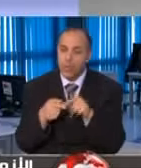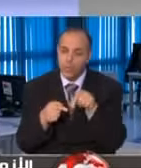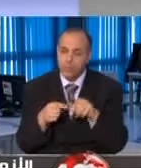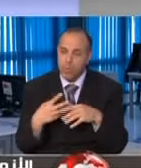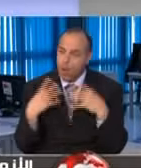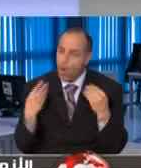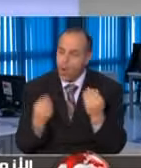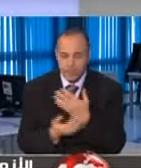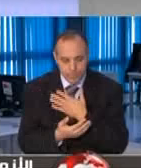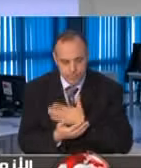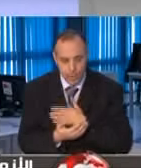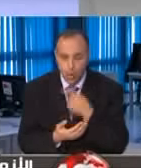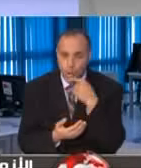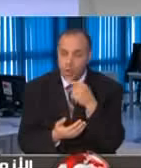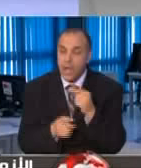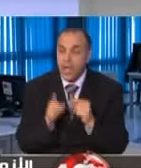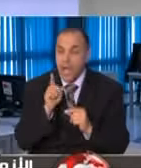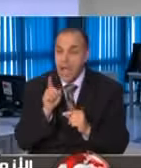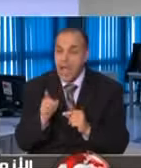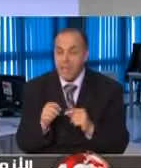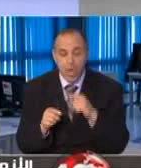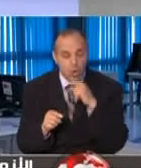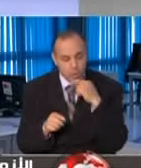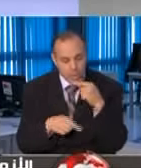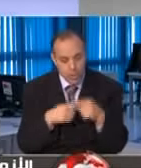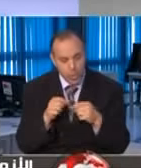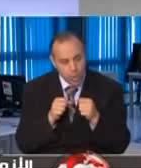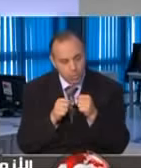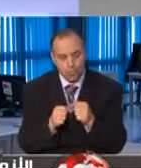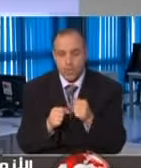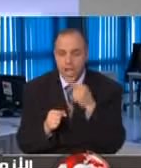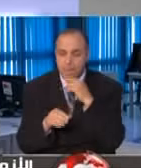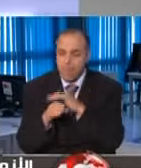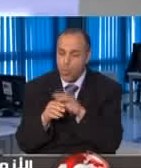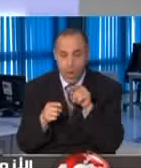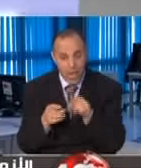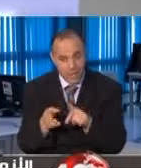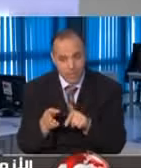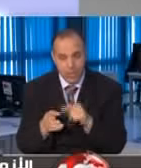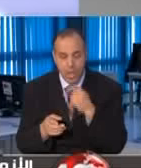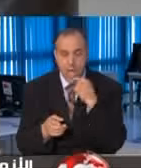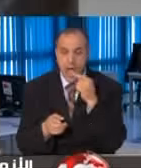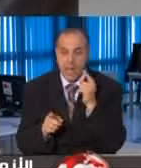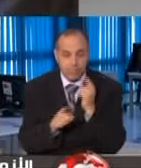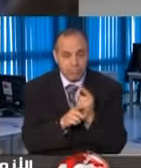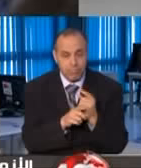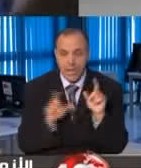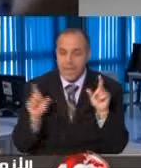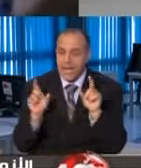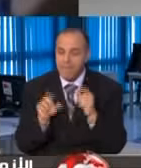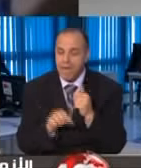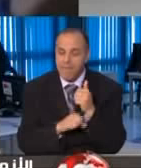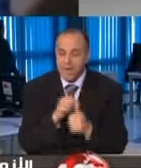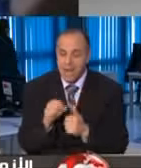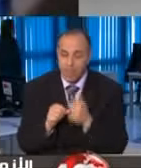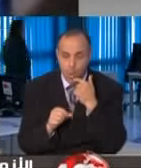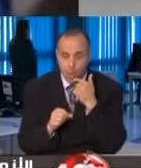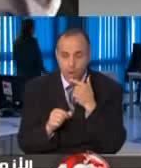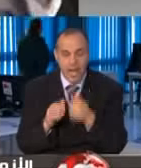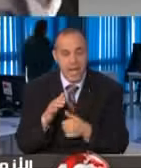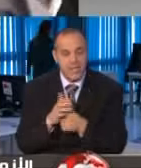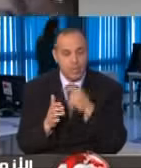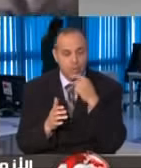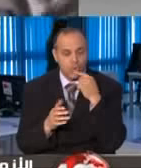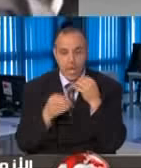يرضي الجميع، مشيرا إلى أن بلاده ستواصل جهودها في هذا الاتجاه. وخلال اللقاء الإعلامي السنوي أكد بوتين